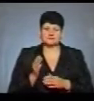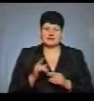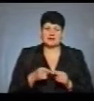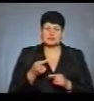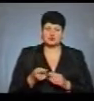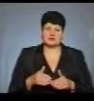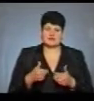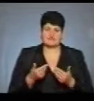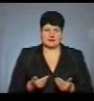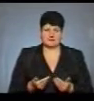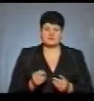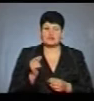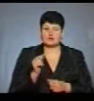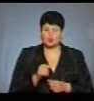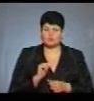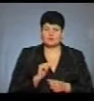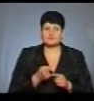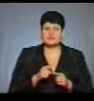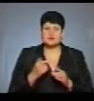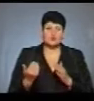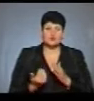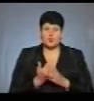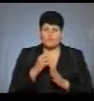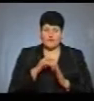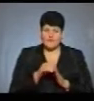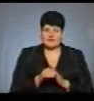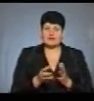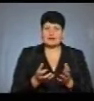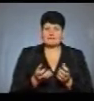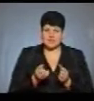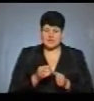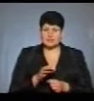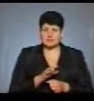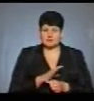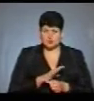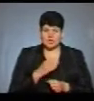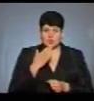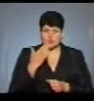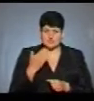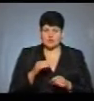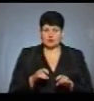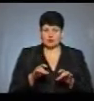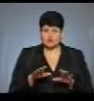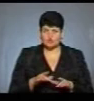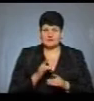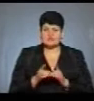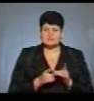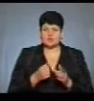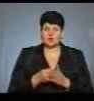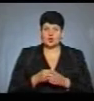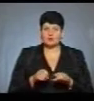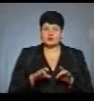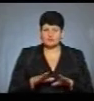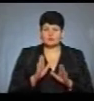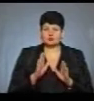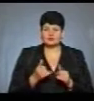наступне звернення. І тому ці нововведення, які прийняті були останньою постановою, зміни до постанови, вони